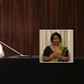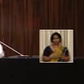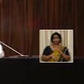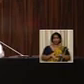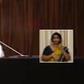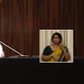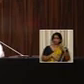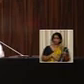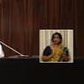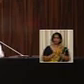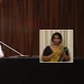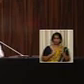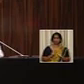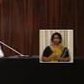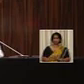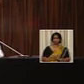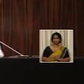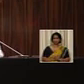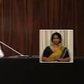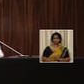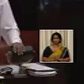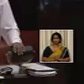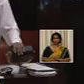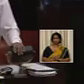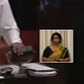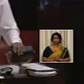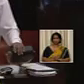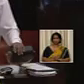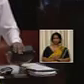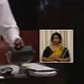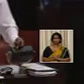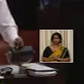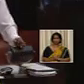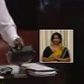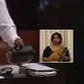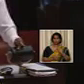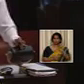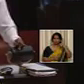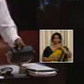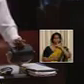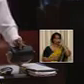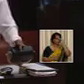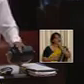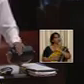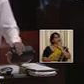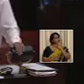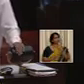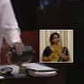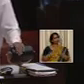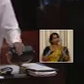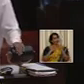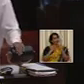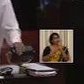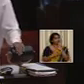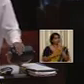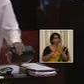දීපු අවස්ථාවෙන් ප්‍රයෝජනය ගන්න අවසාන වශයෙන් ගරු නියෝජ්‍ය කතානායකතුමනි මම ඔබතුමාගෙන් ඉල්ලීමක් කරනවා බොහොම ස්තුතියි කියන්න